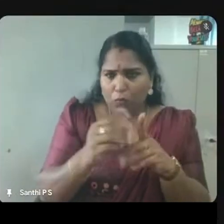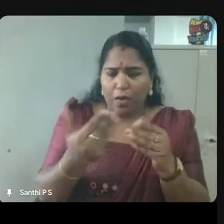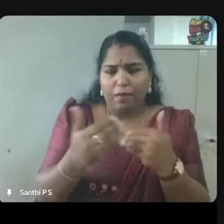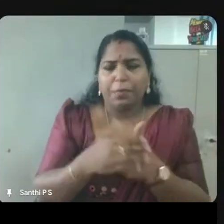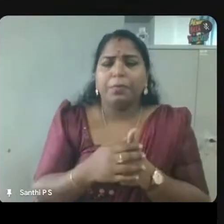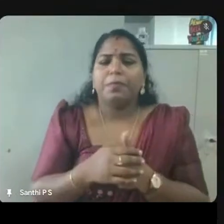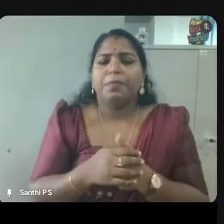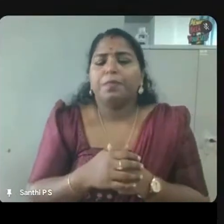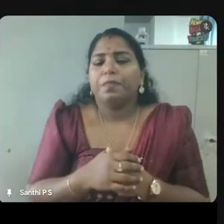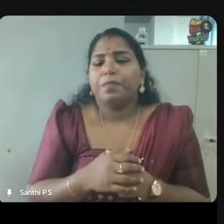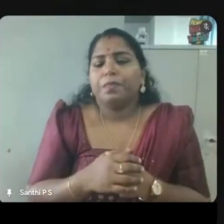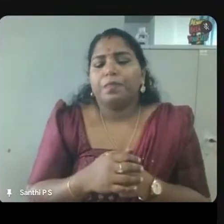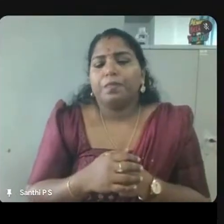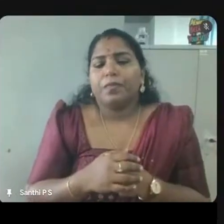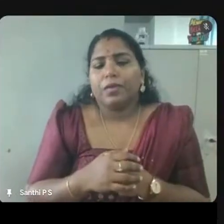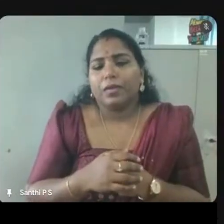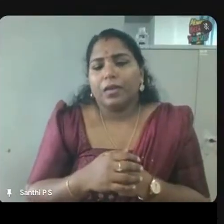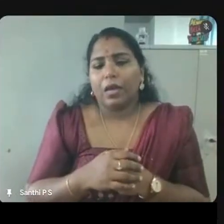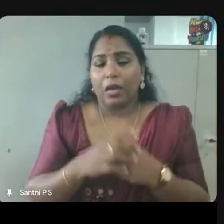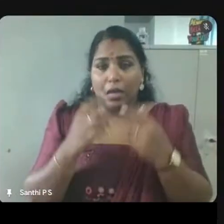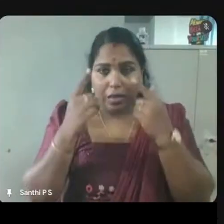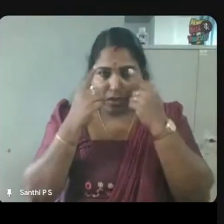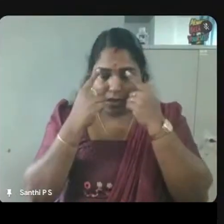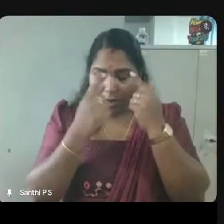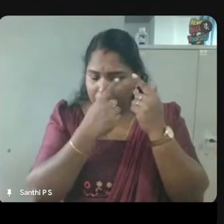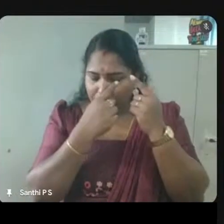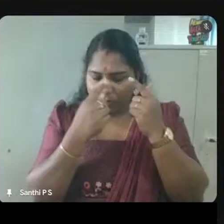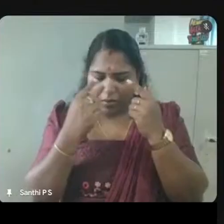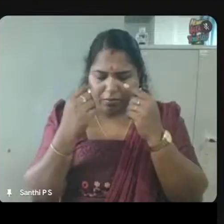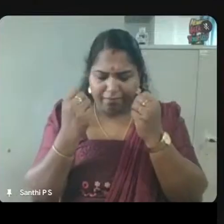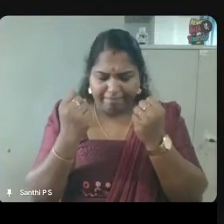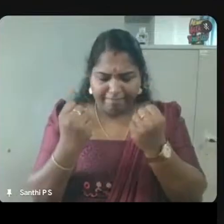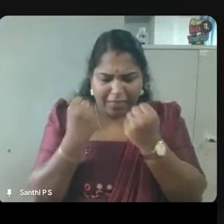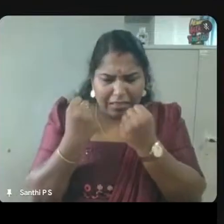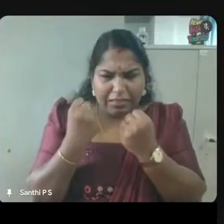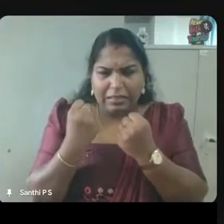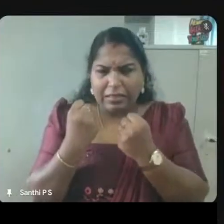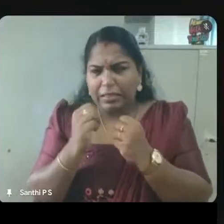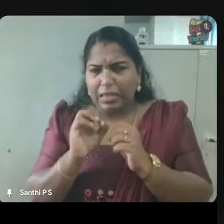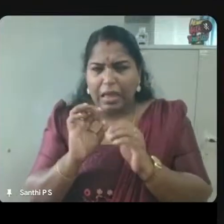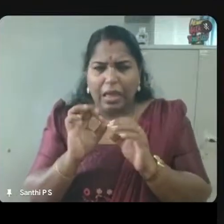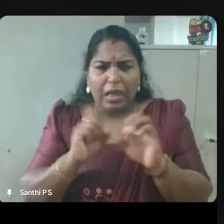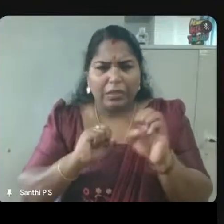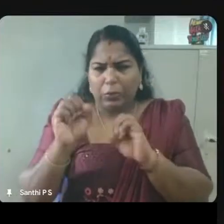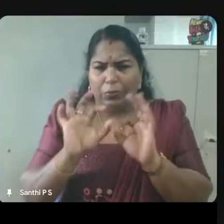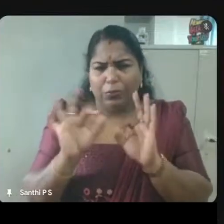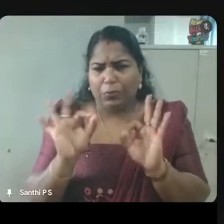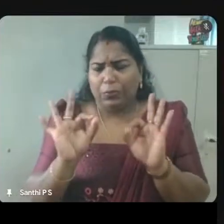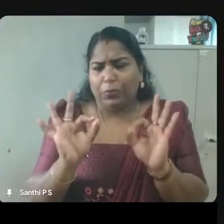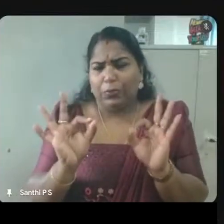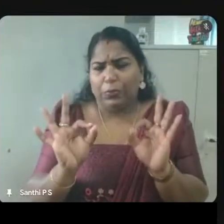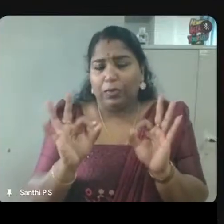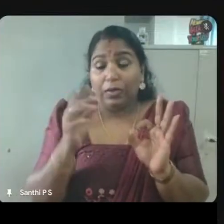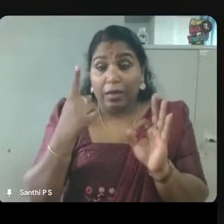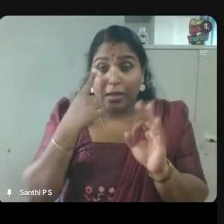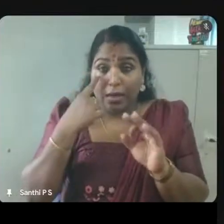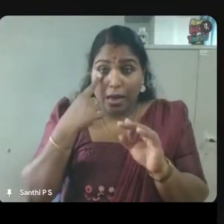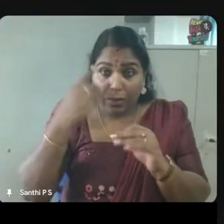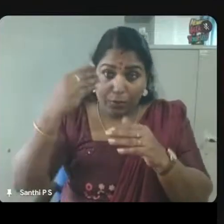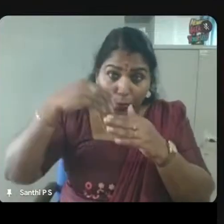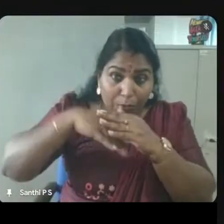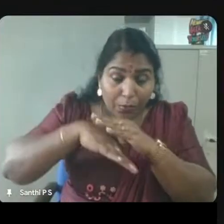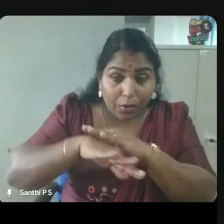കണ്ണിന്റെ പോളകളെ സ്ട്രെങ്തൻ ചെയ്യാനായിട്ട് എക്സസൈസ് ഇല്ല. പക്ഷെ ഈ കണ്ണിനകത്തുള്ള മസിൽസിനെ സ്ട്രെങ്തൻ ചെയ്യാനാണ് ഞാൻ ഈ